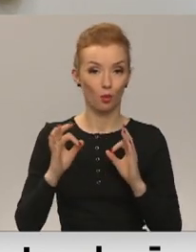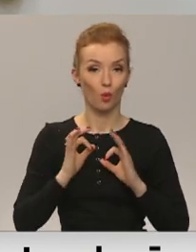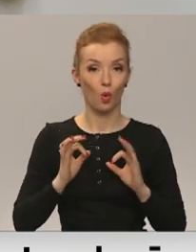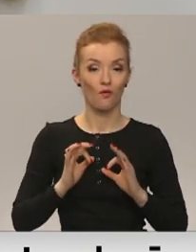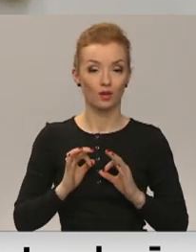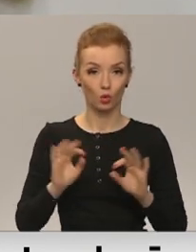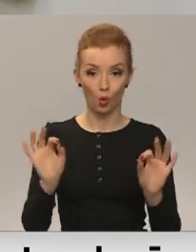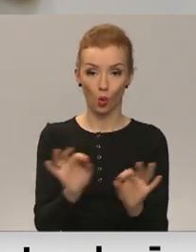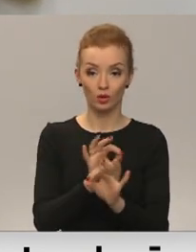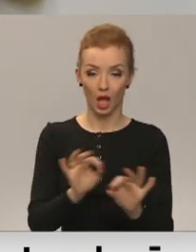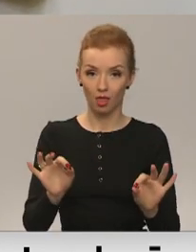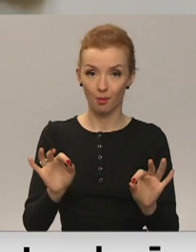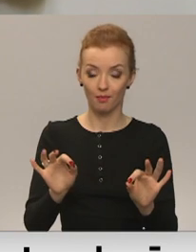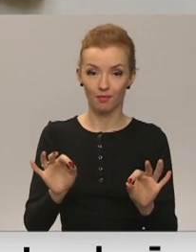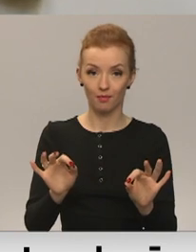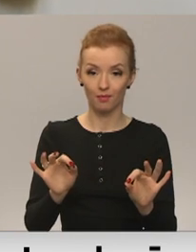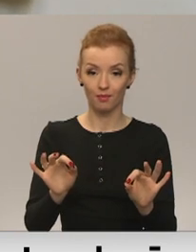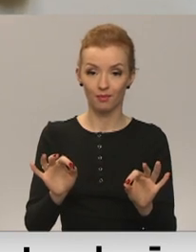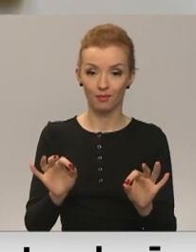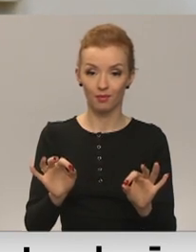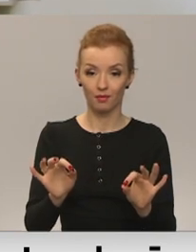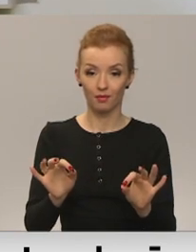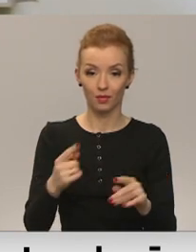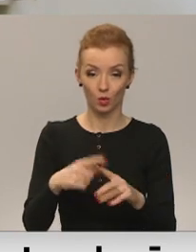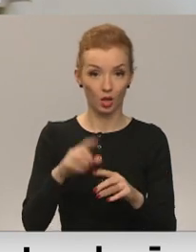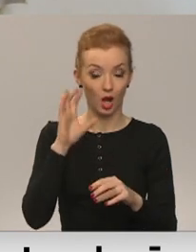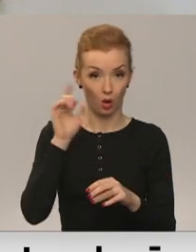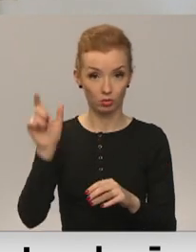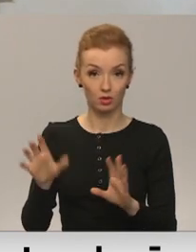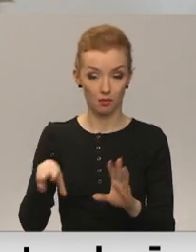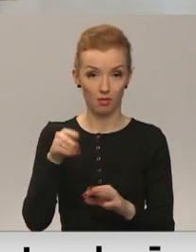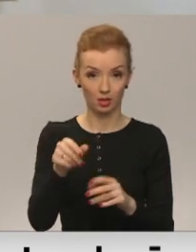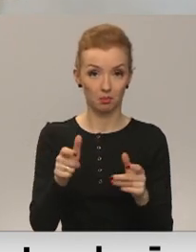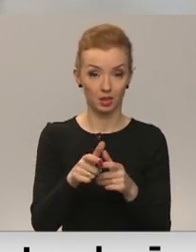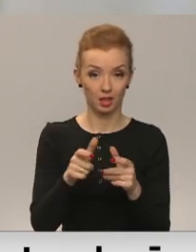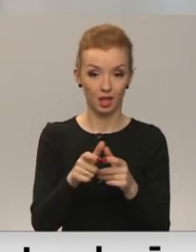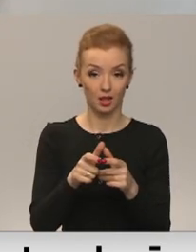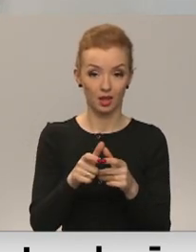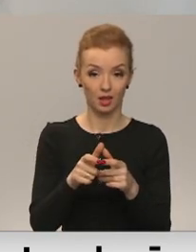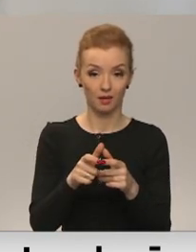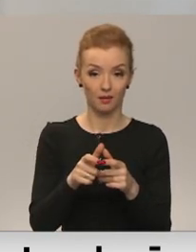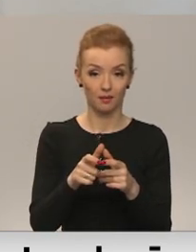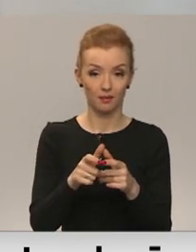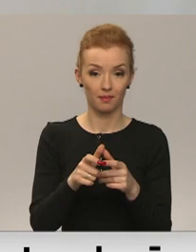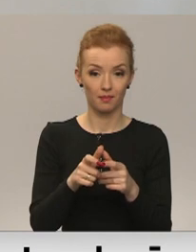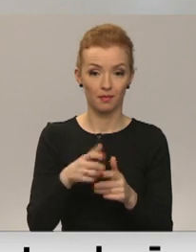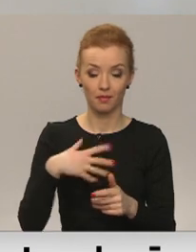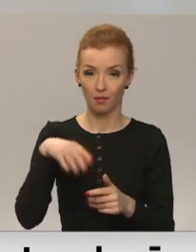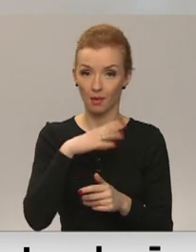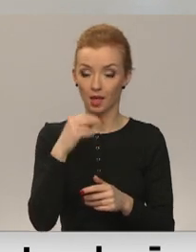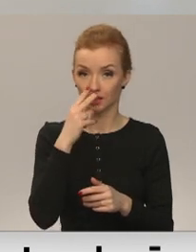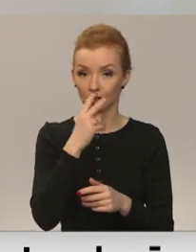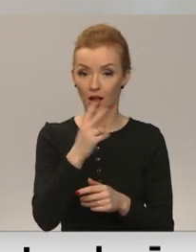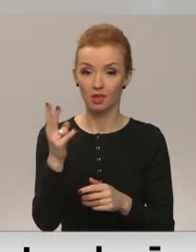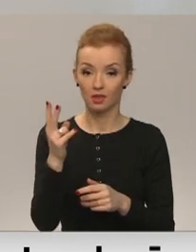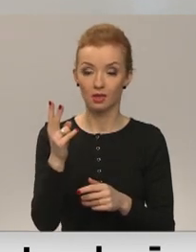profesionālām koncertam, par kuru klausītāji maksā biļetes, par biļetēm, mēs skatāmies